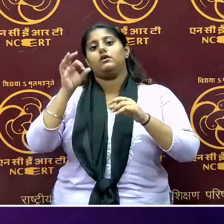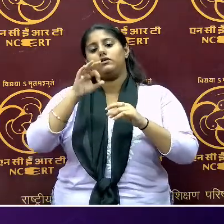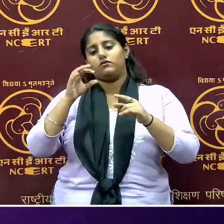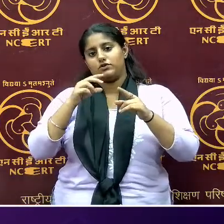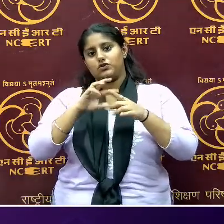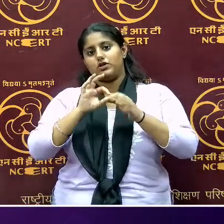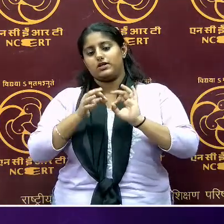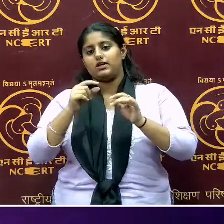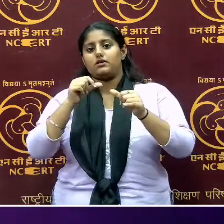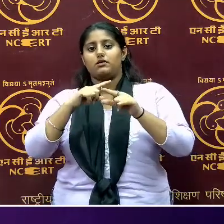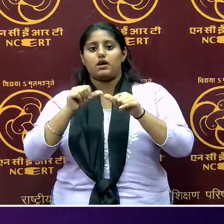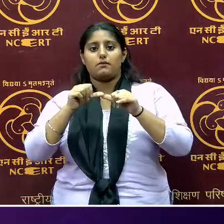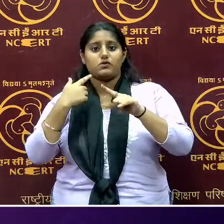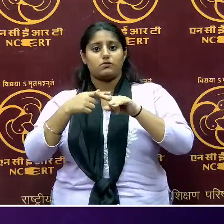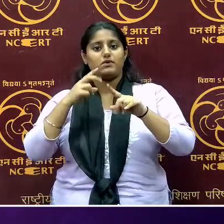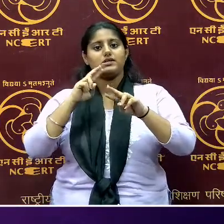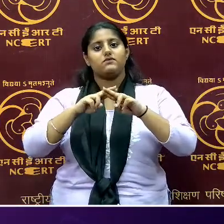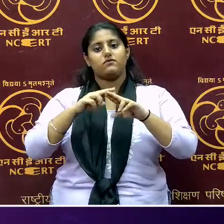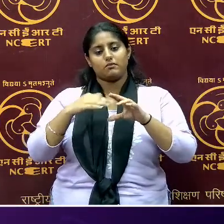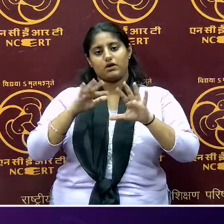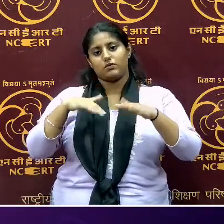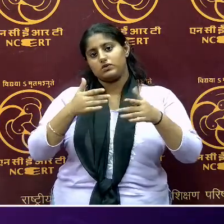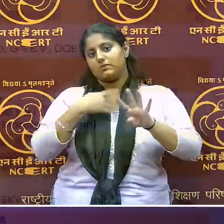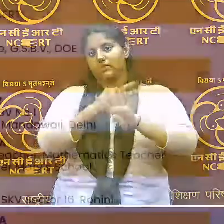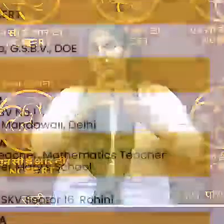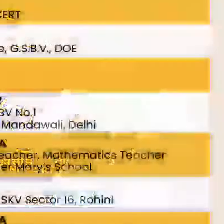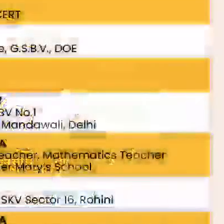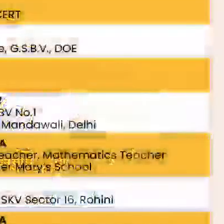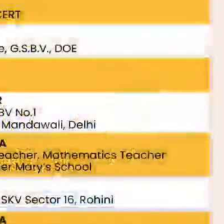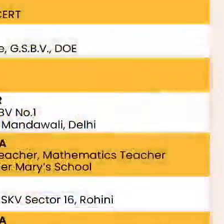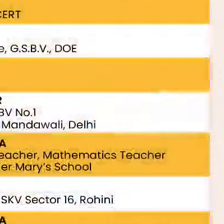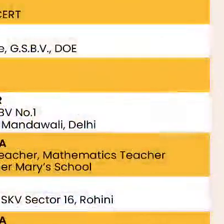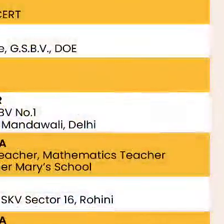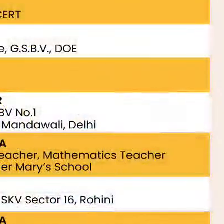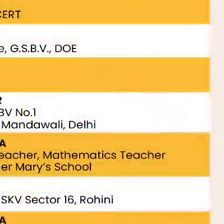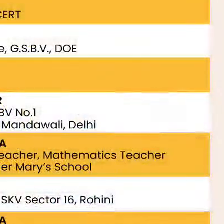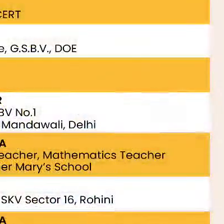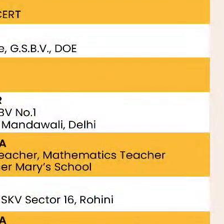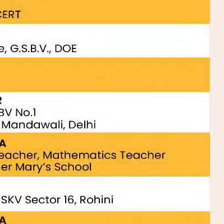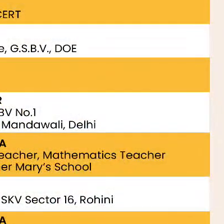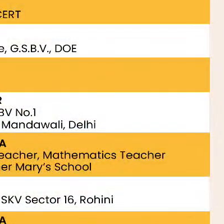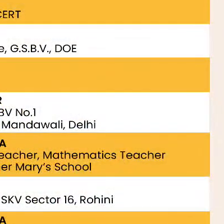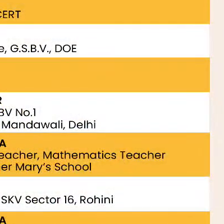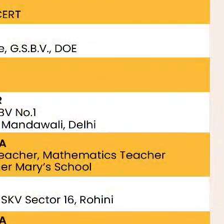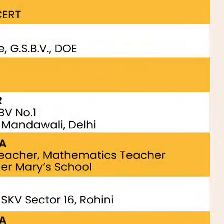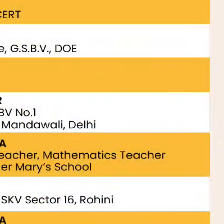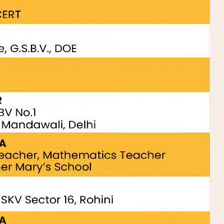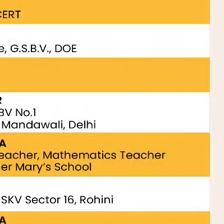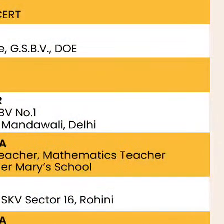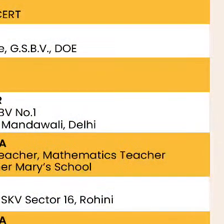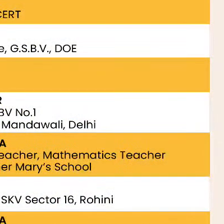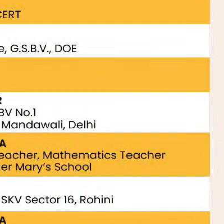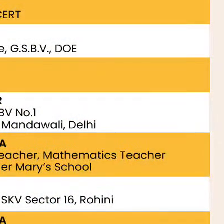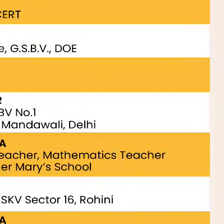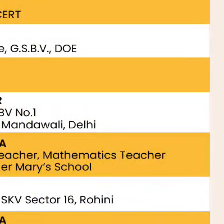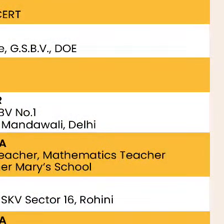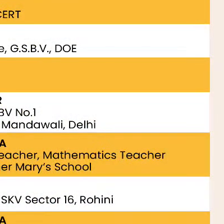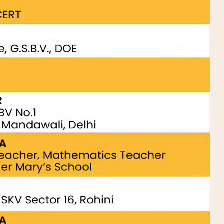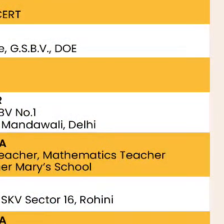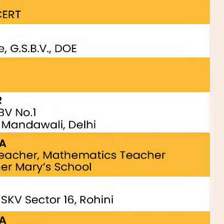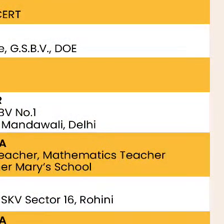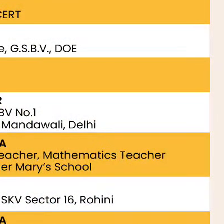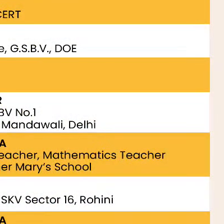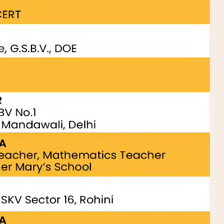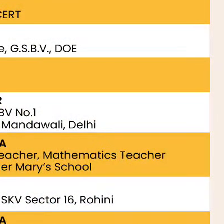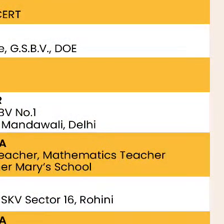Flipkart. So इसके बाद आप देख सकते हैं कि अगले कौन से कार्यक्रम, अगले कौन से प्रोग्राम हम आपके लेकर आने वाले हैं. आप अब से कुछ ही देर में हमारे साथ जुड़